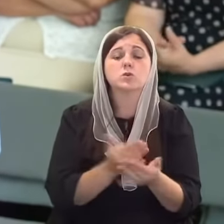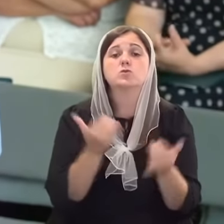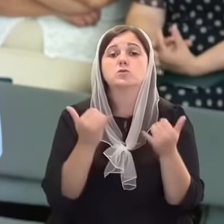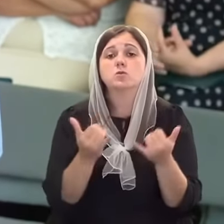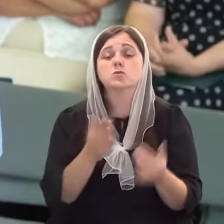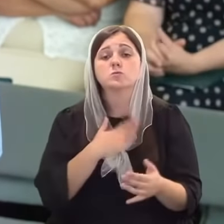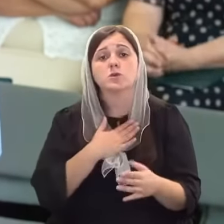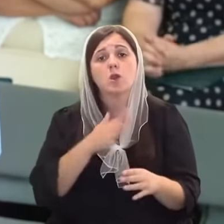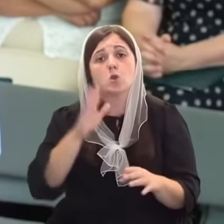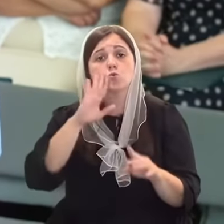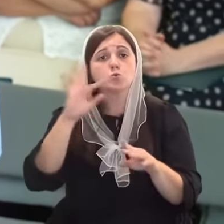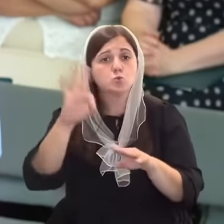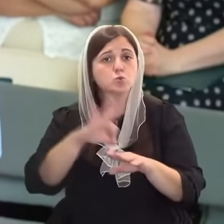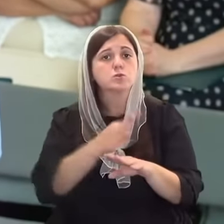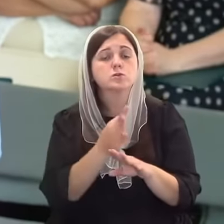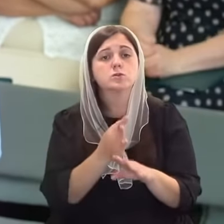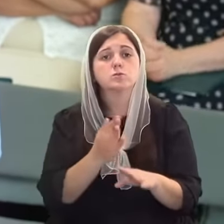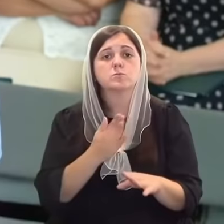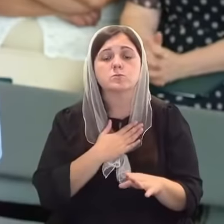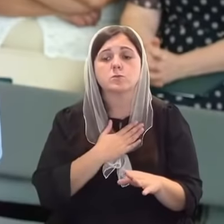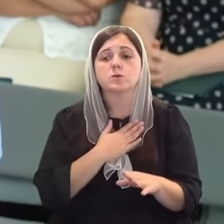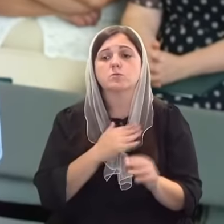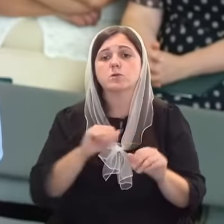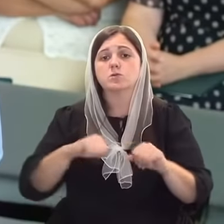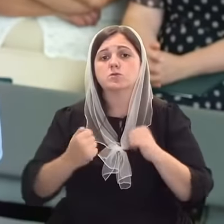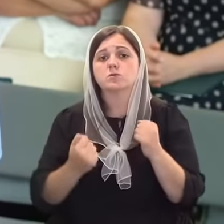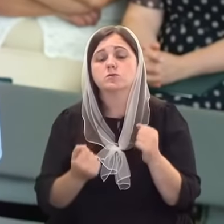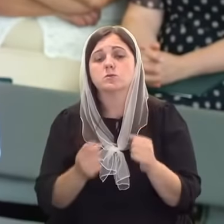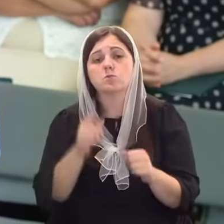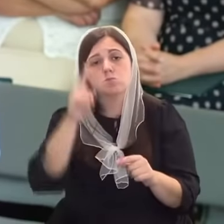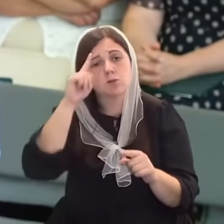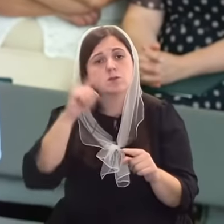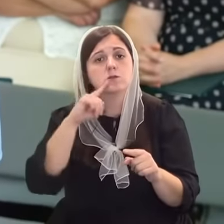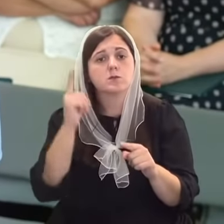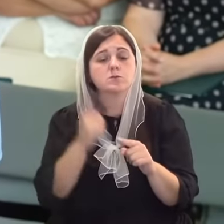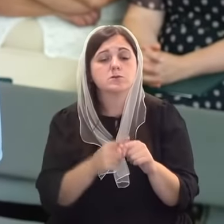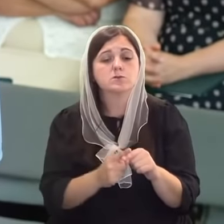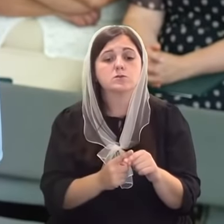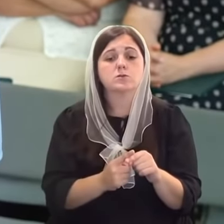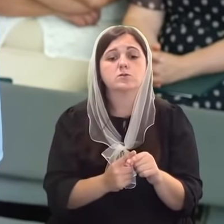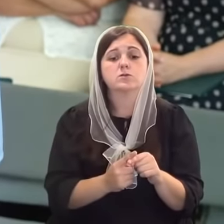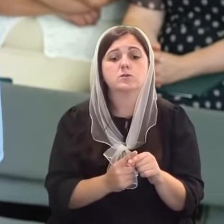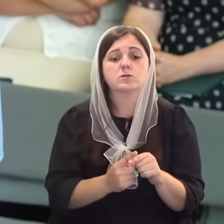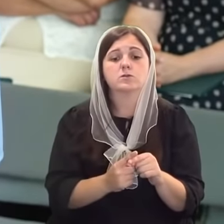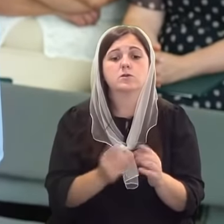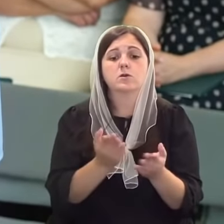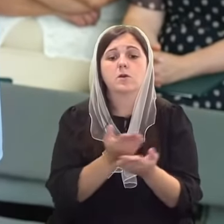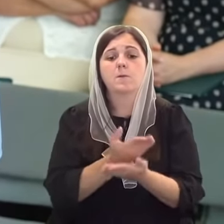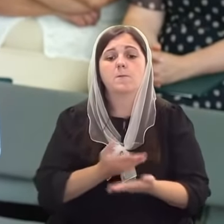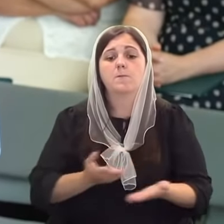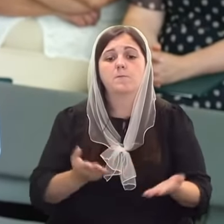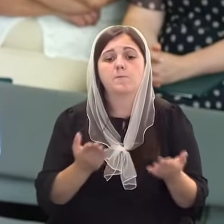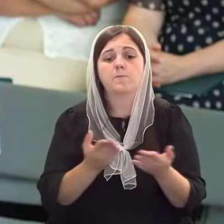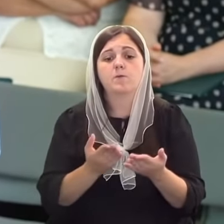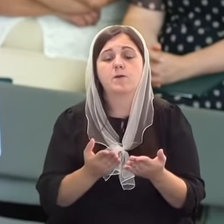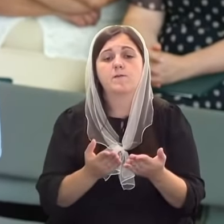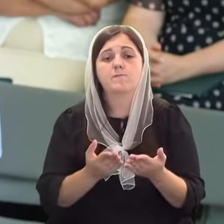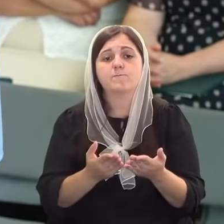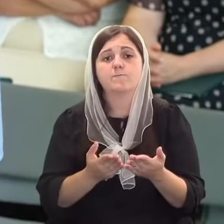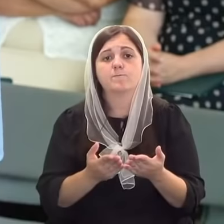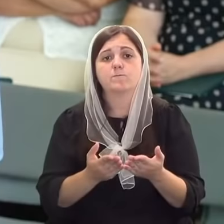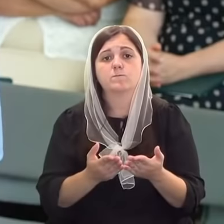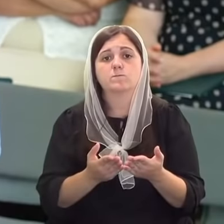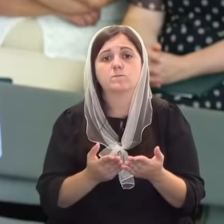с моей женой и с ребятами, с братьями и сестрами из Центральной Церкви мы открыли церковь в